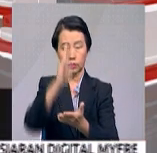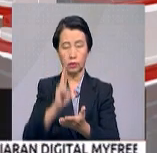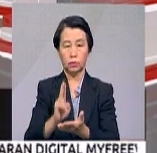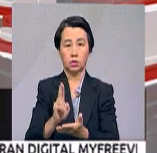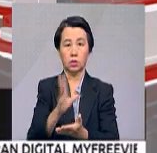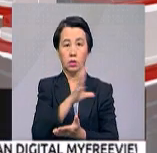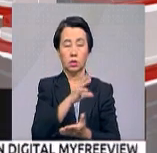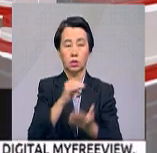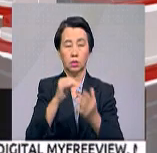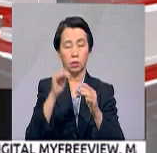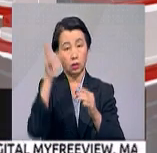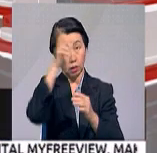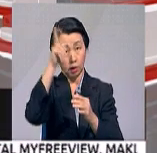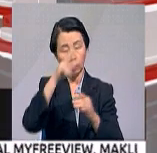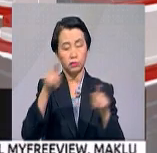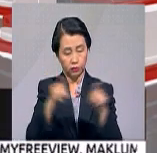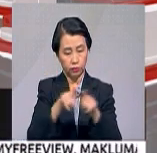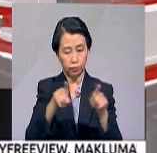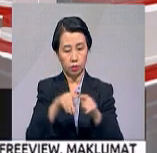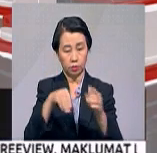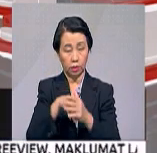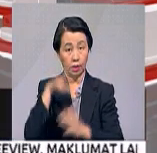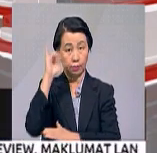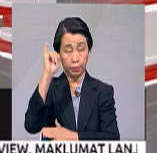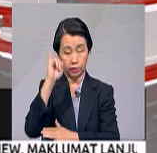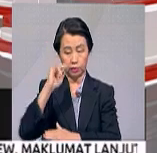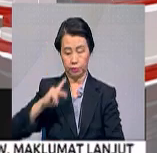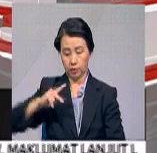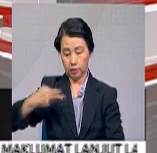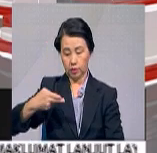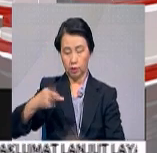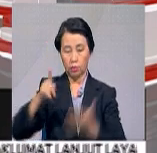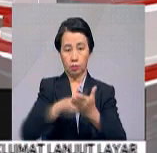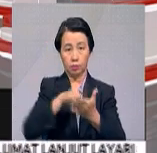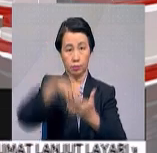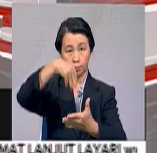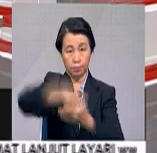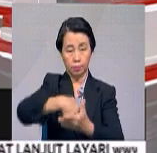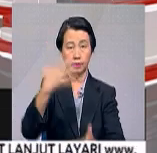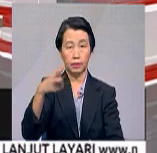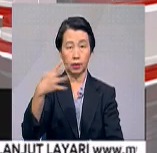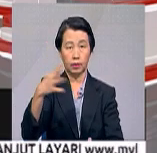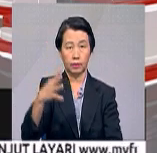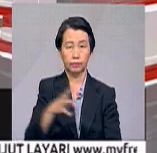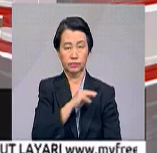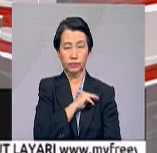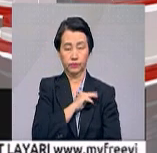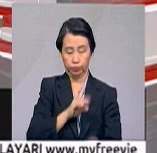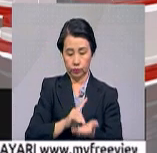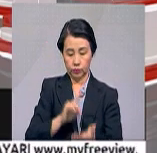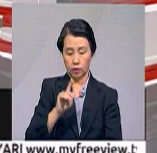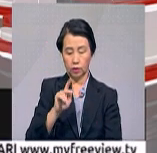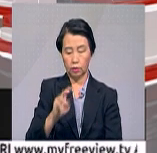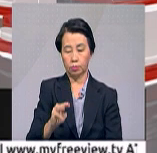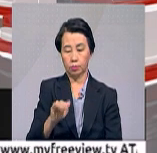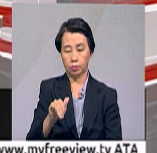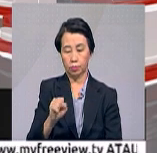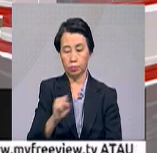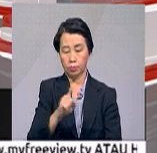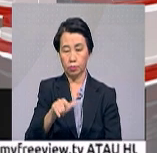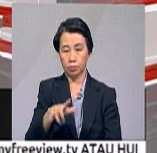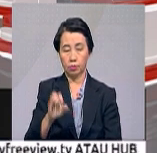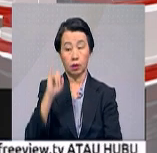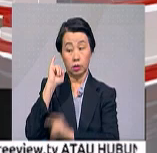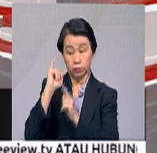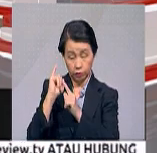awam seperti yang terkandung dalam Manifesto Pakatan Harapan pada PRU14. Jelas Menterinya Dr. Mazli Malik, janji itu